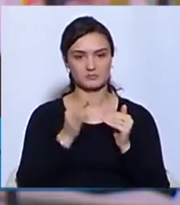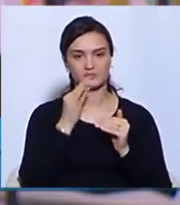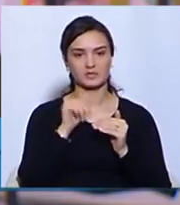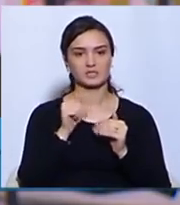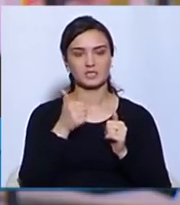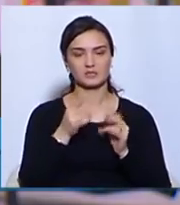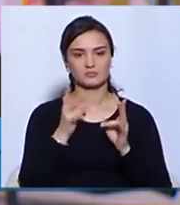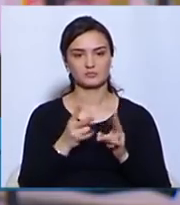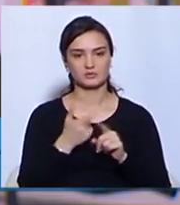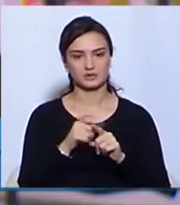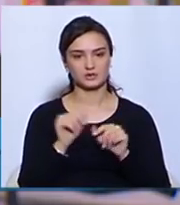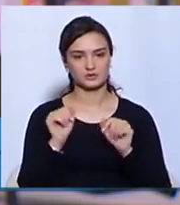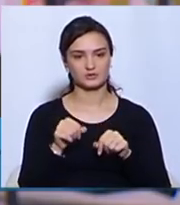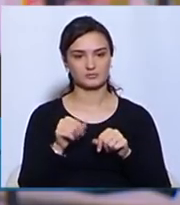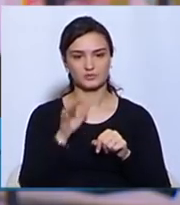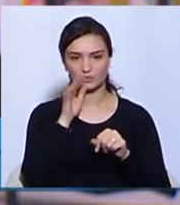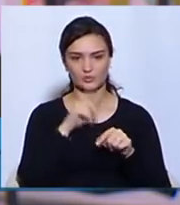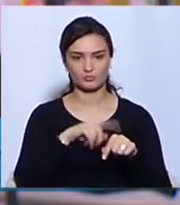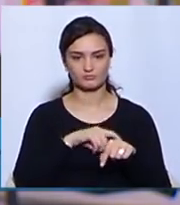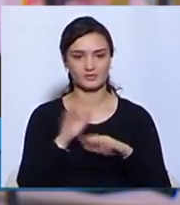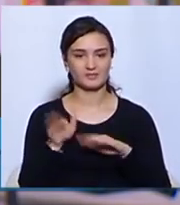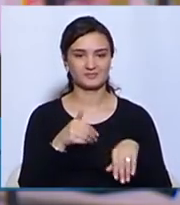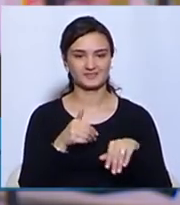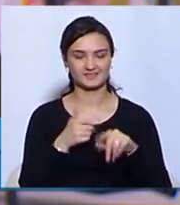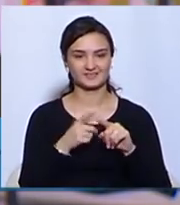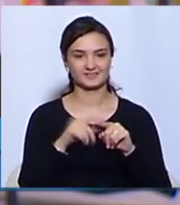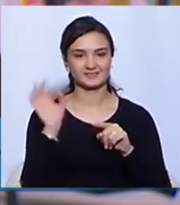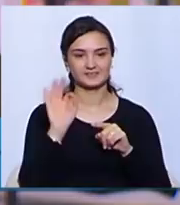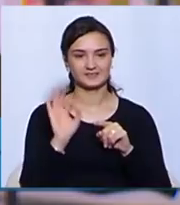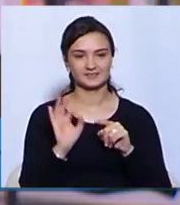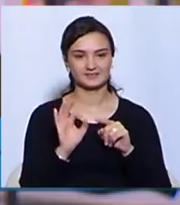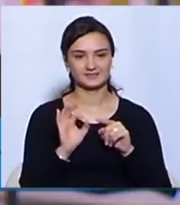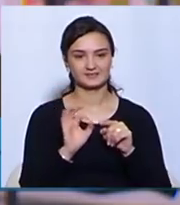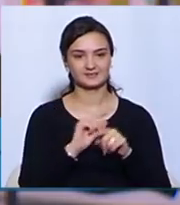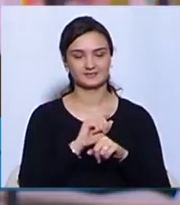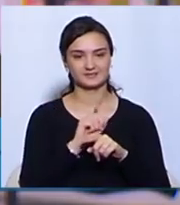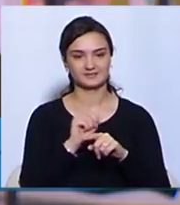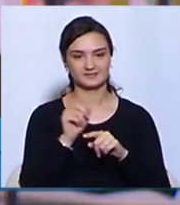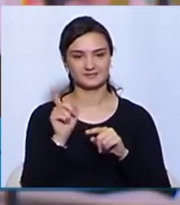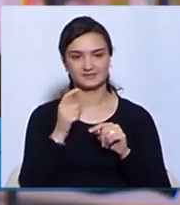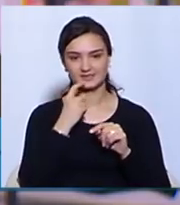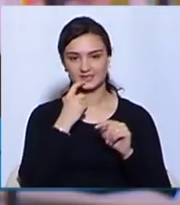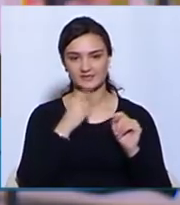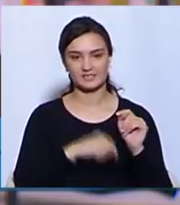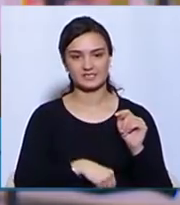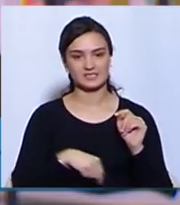კარგი უნდა მოხდეს, ძალიან შეიძლება გაეპაროს დრო. ხშირად ვეუბნები ხოლმე ციკ-დაკ, ციკ-დაკ, საკვერცხის